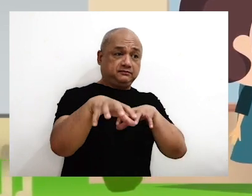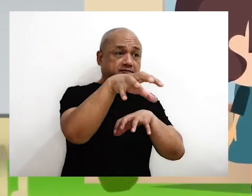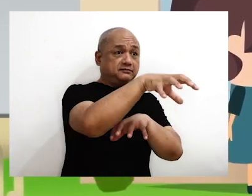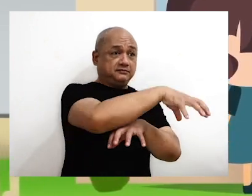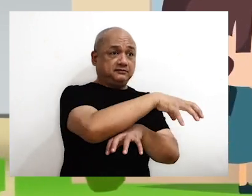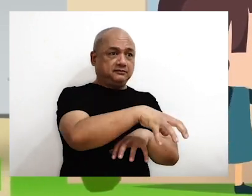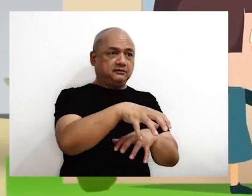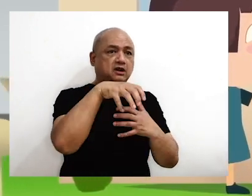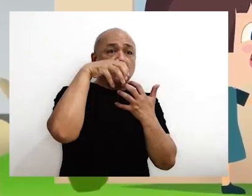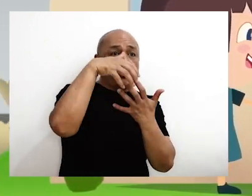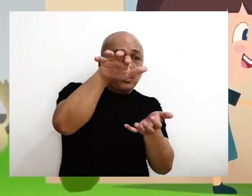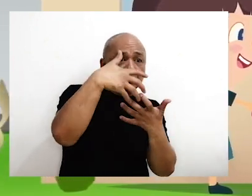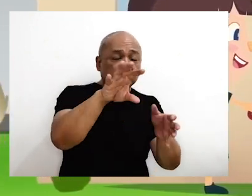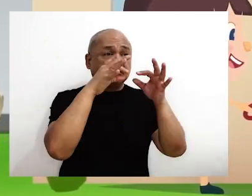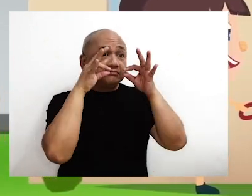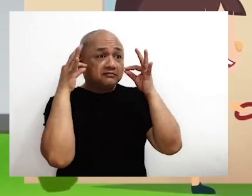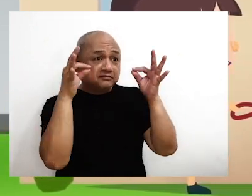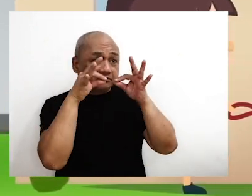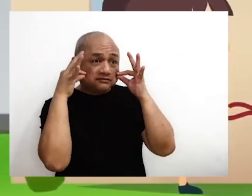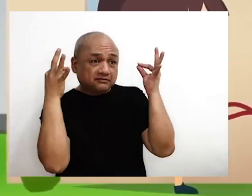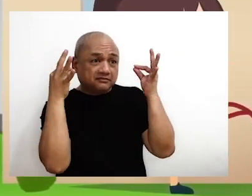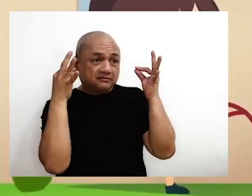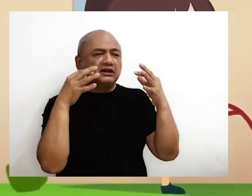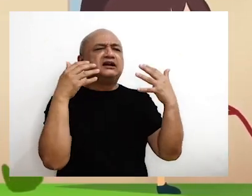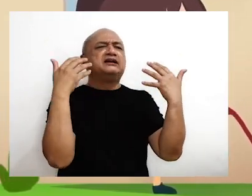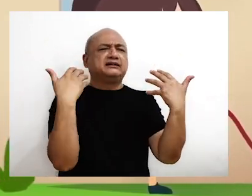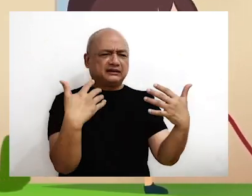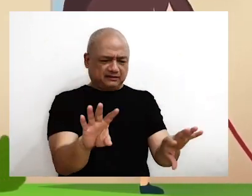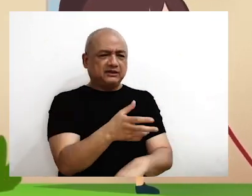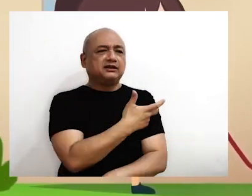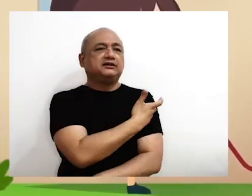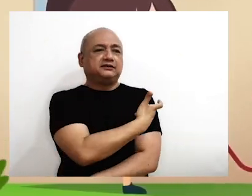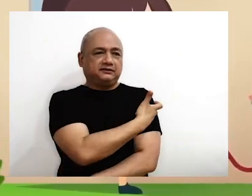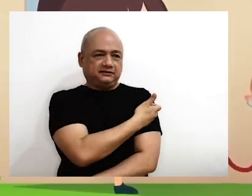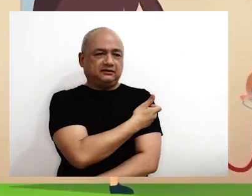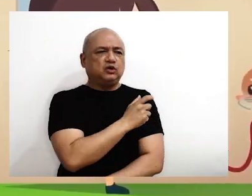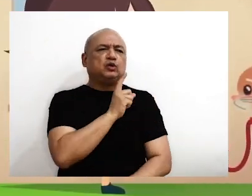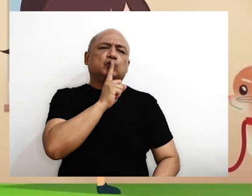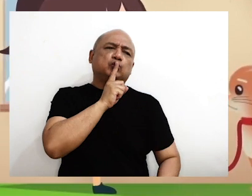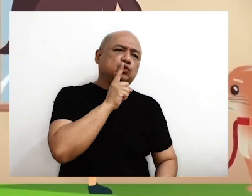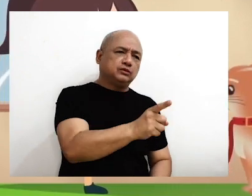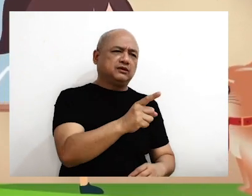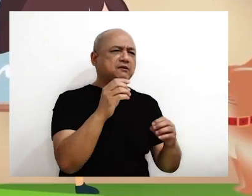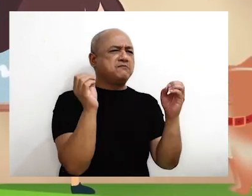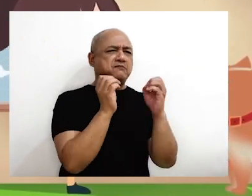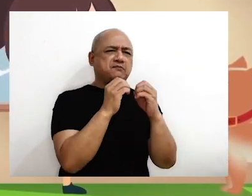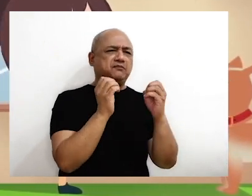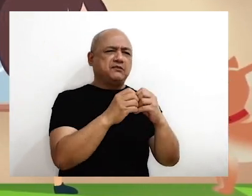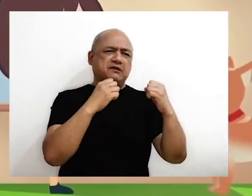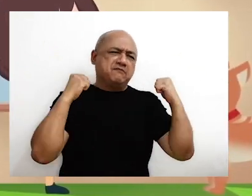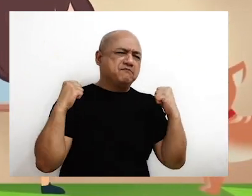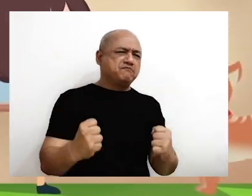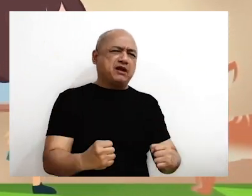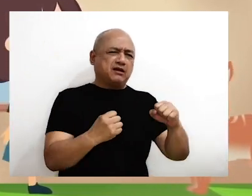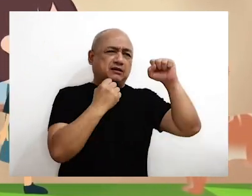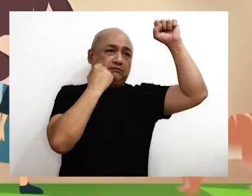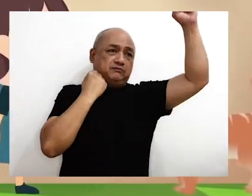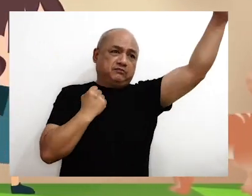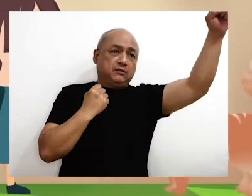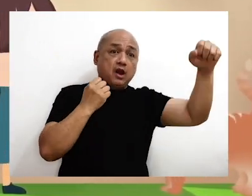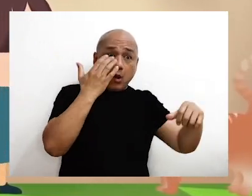maraming mga superheroes ang lalaban sa sakit. Wala nang magkakaroon ng rabies sa buong